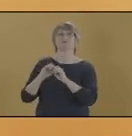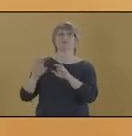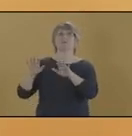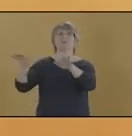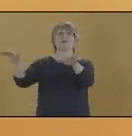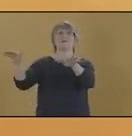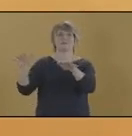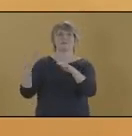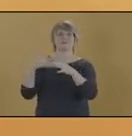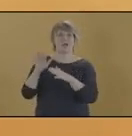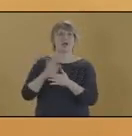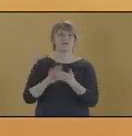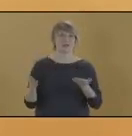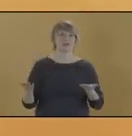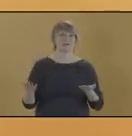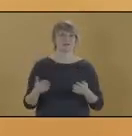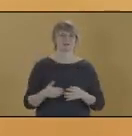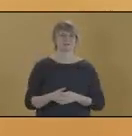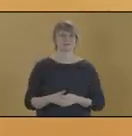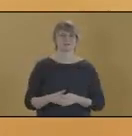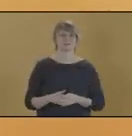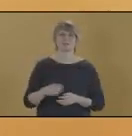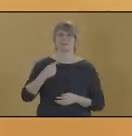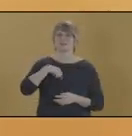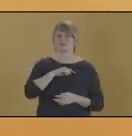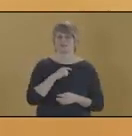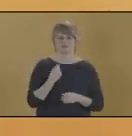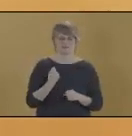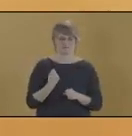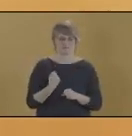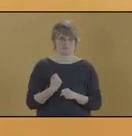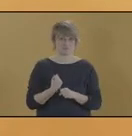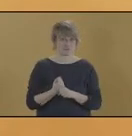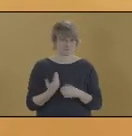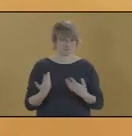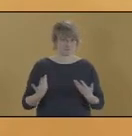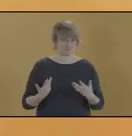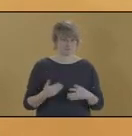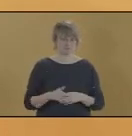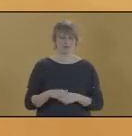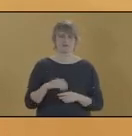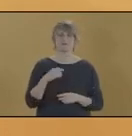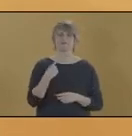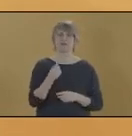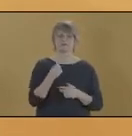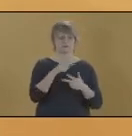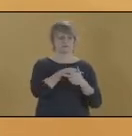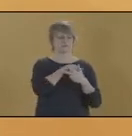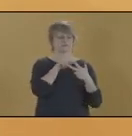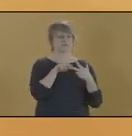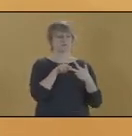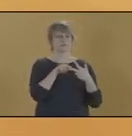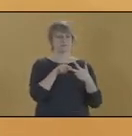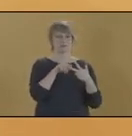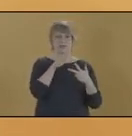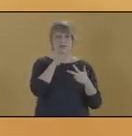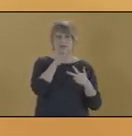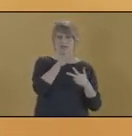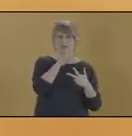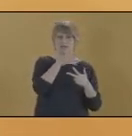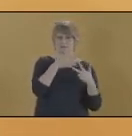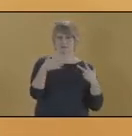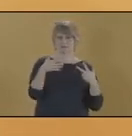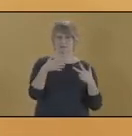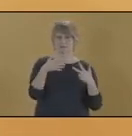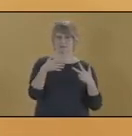können wir jetzt tun? Nun, wenn wir an Desinformation, an Verschwörungstheorien und an Hate Speech denken, dann ist Bildung ganz klar